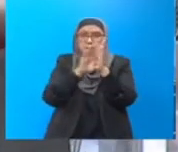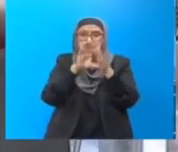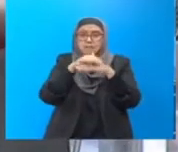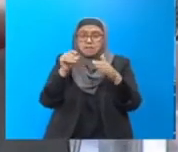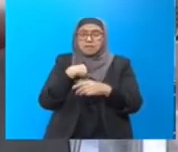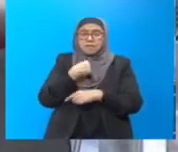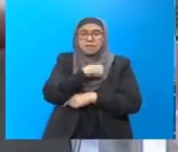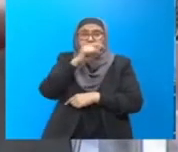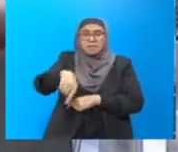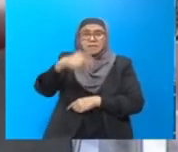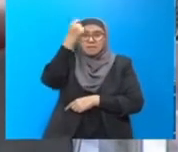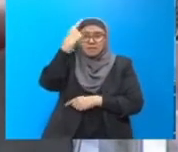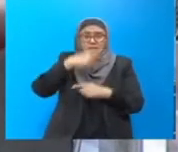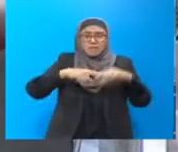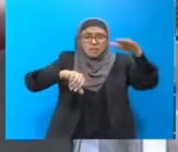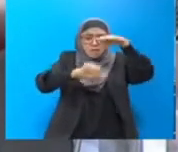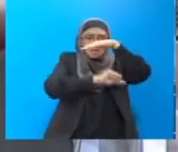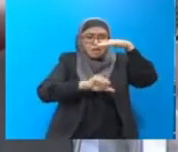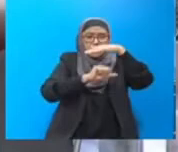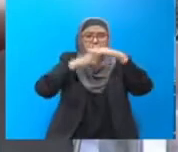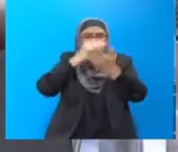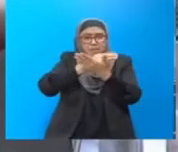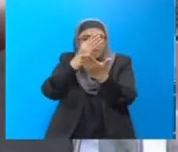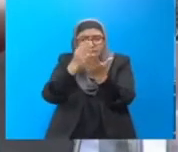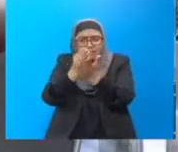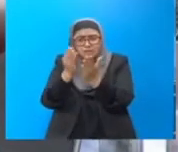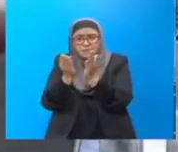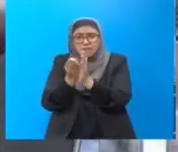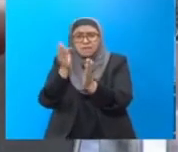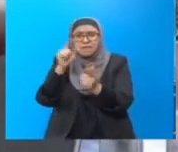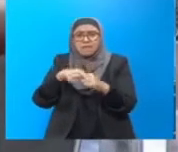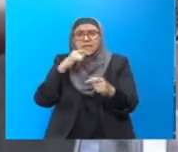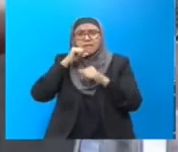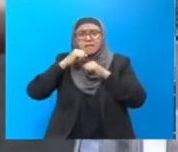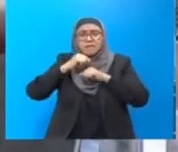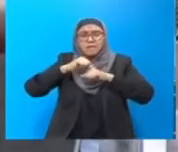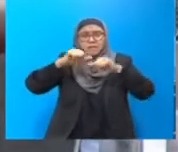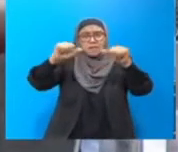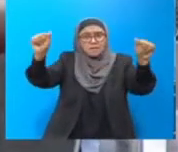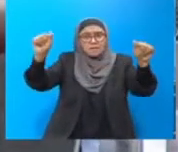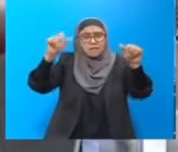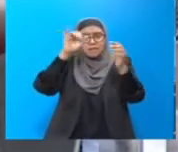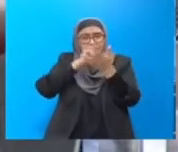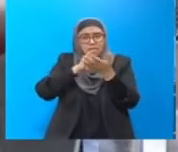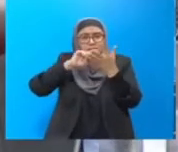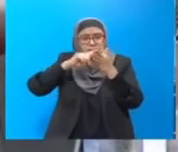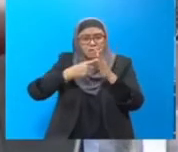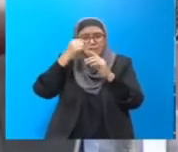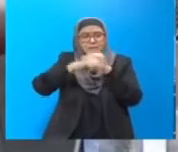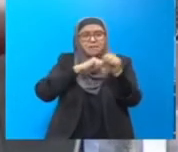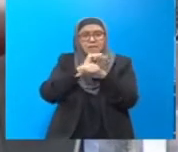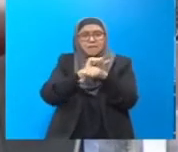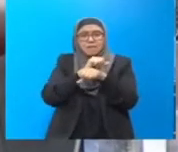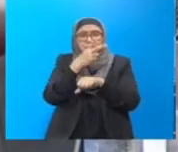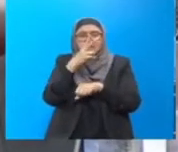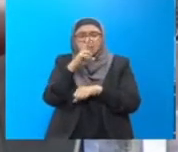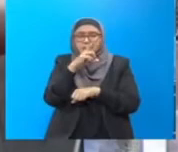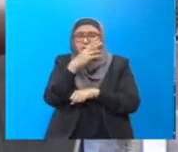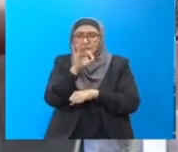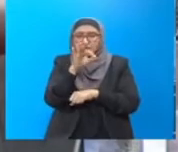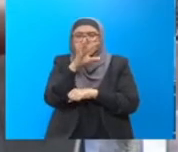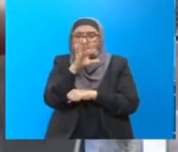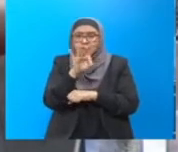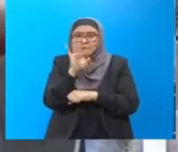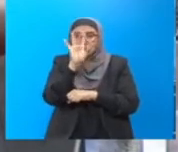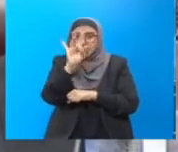yang telah dikemukakan tiga tuh 22/6 biliar itu tasyri bermula daripada 1998 sehingga sekarang